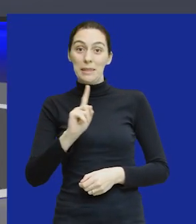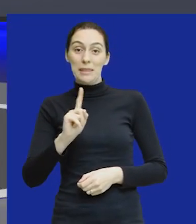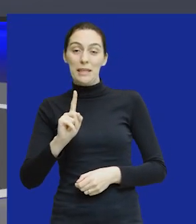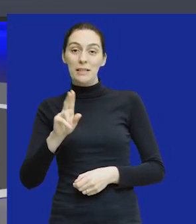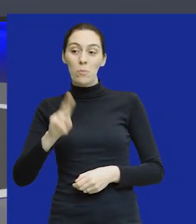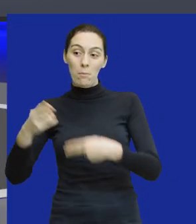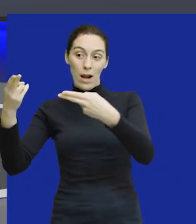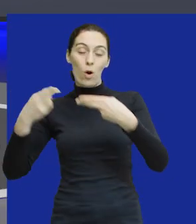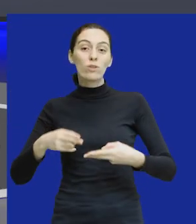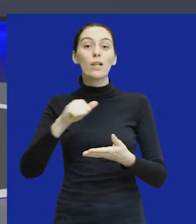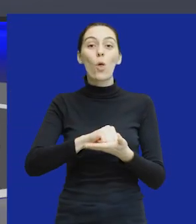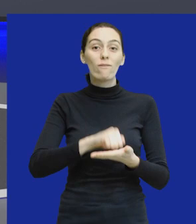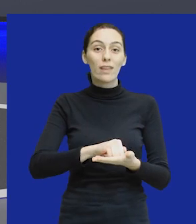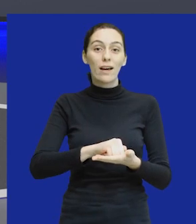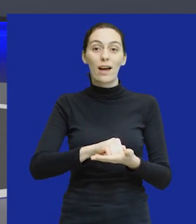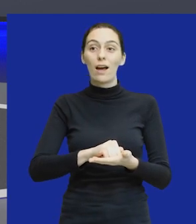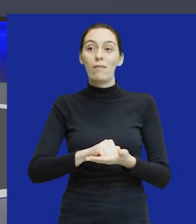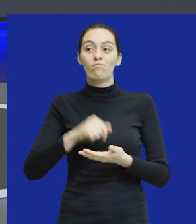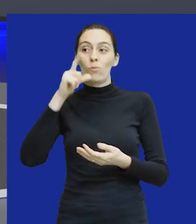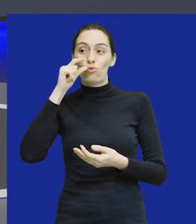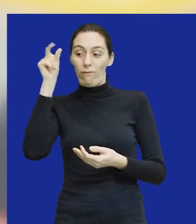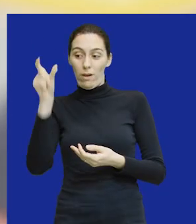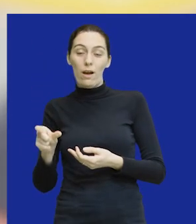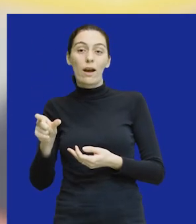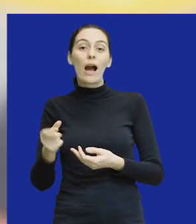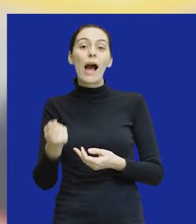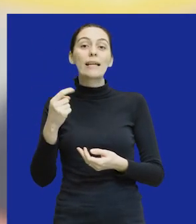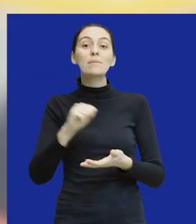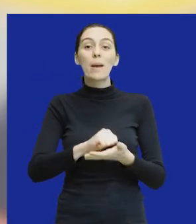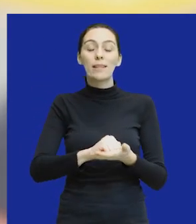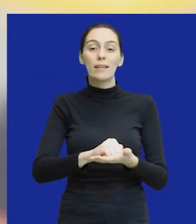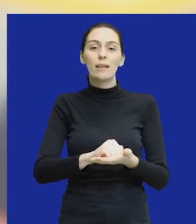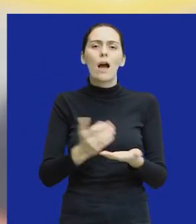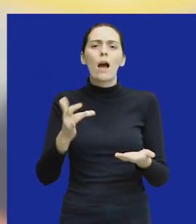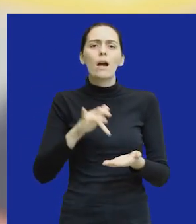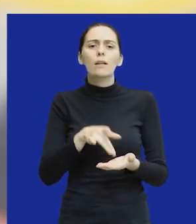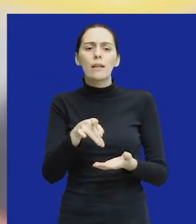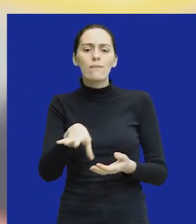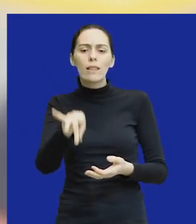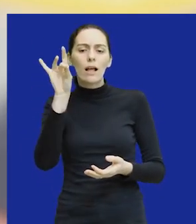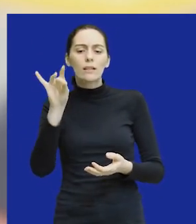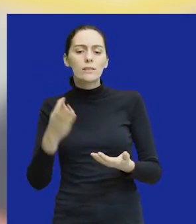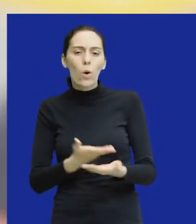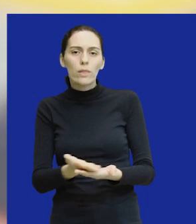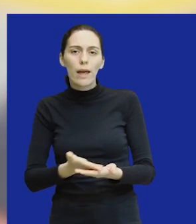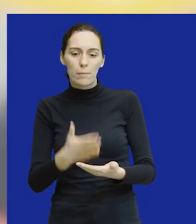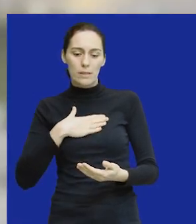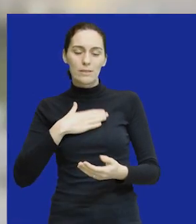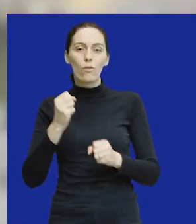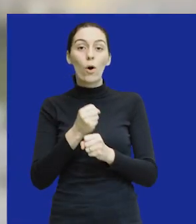ugostili novinara, evo čovjeka iz medija. Gdje nalazite utemeljenje za svoj rad?